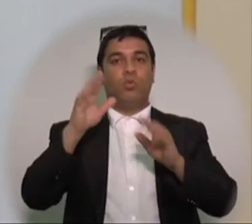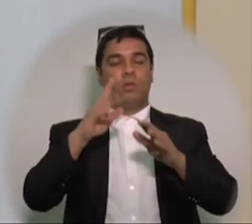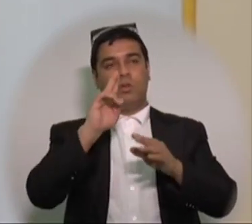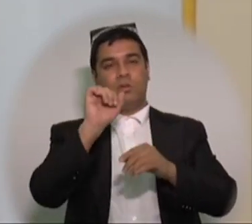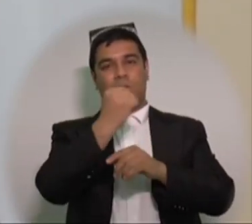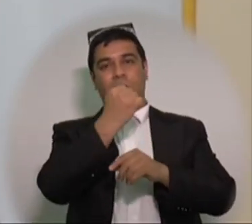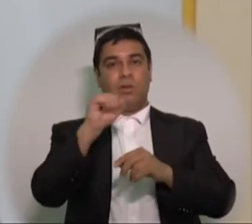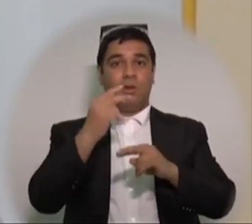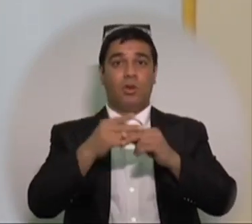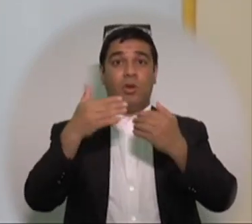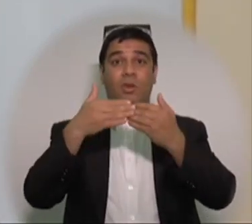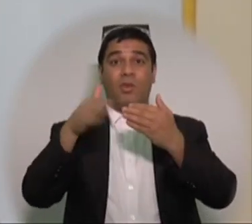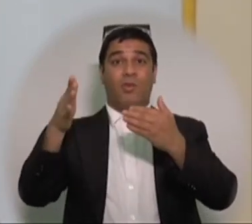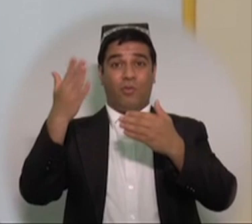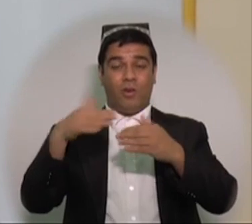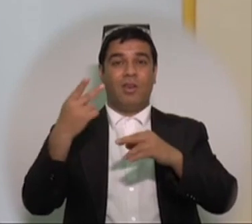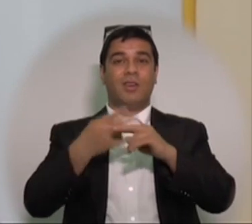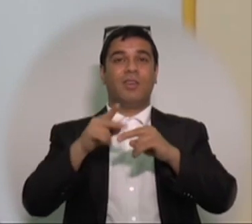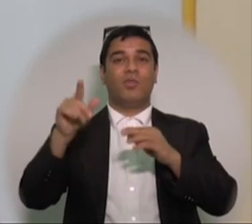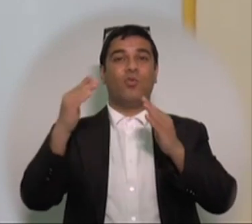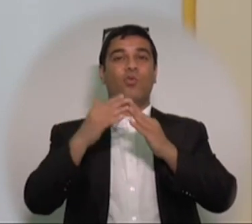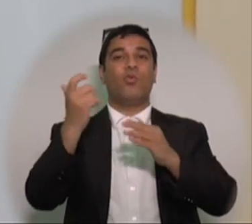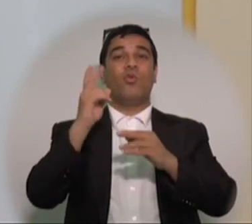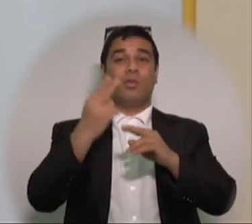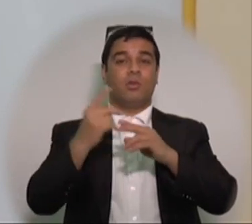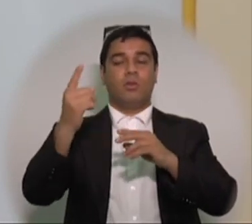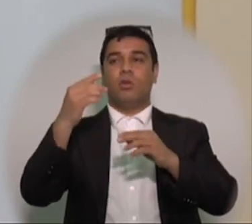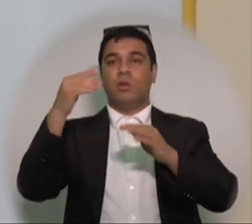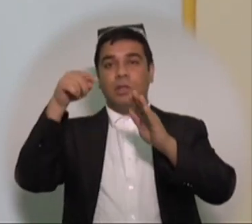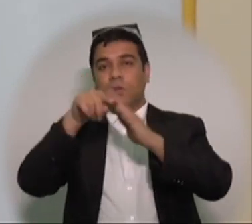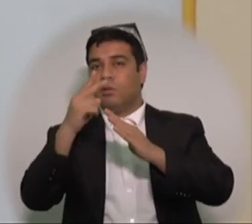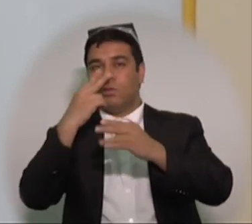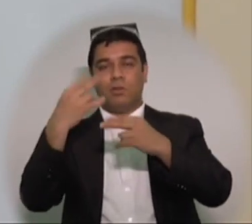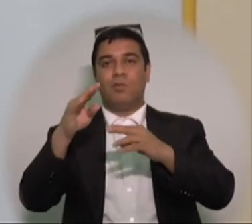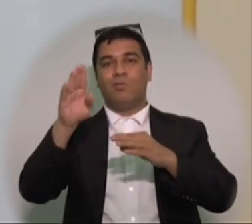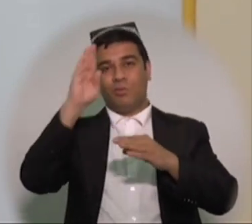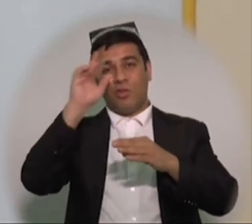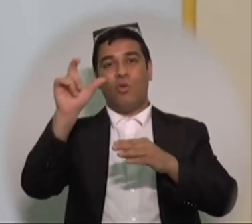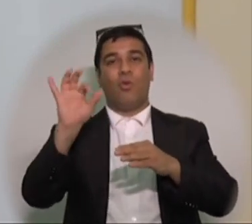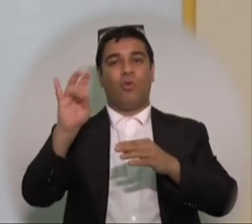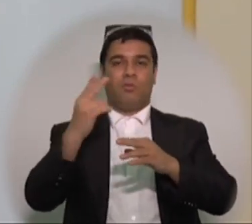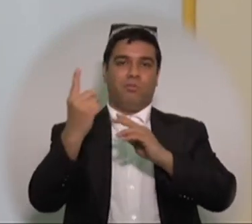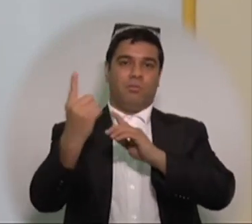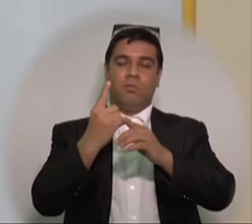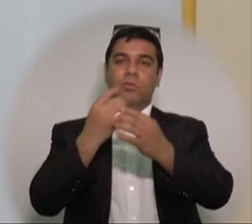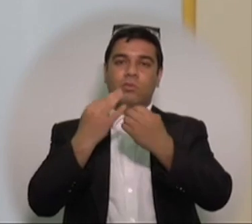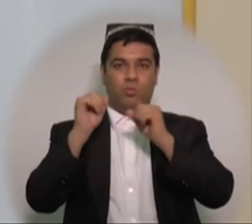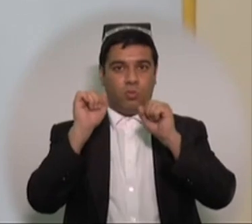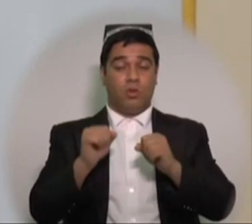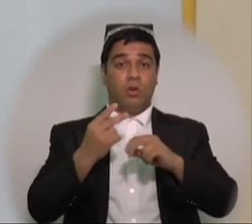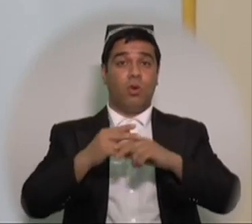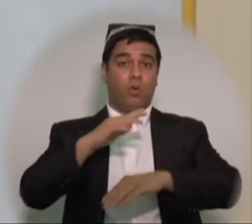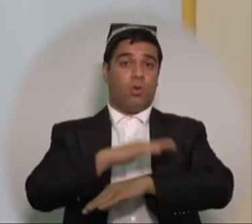karab dursun. Eşik açılgen de iskereki tozu çüşmesin. Adab şu, Resul-i